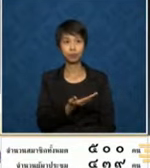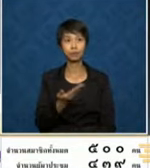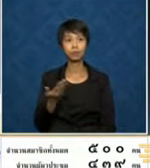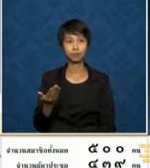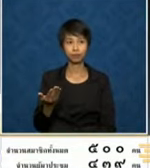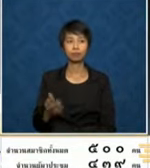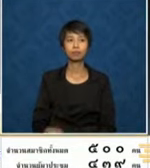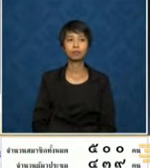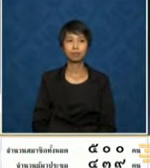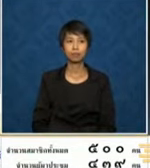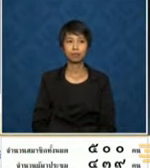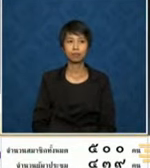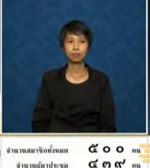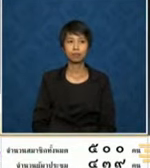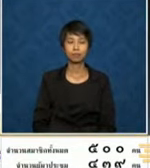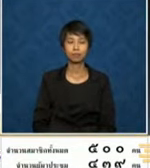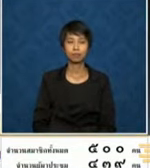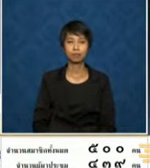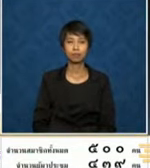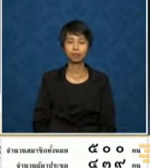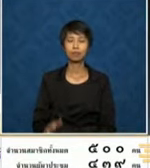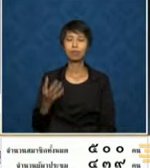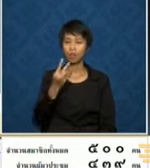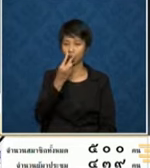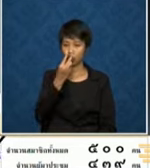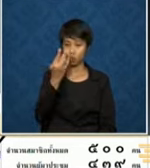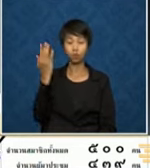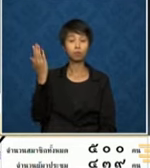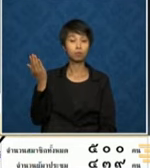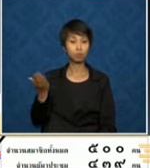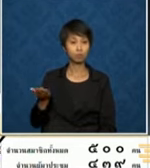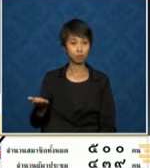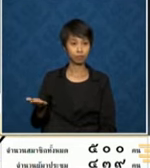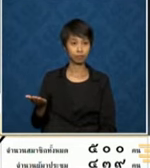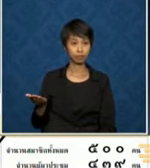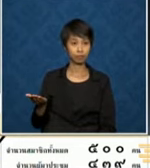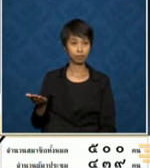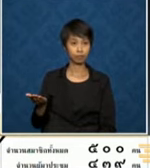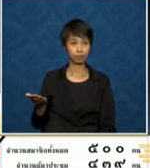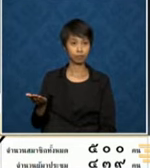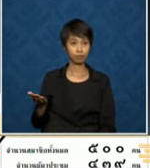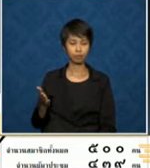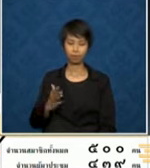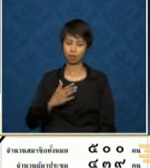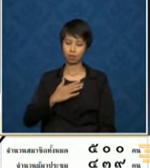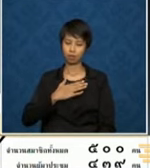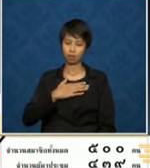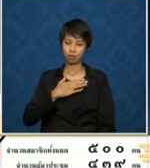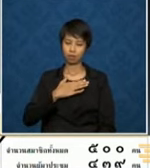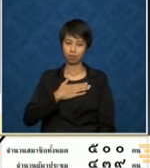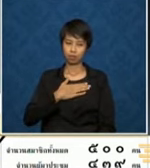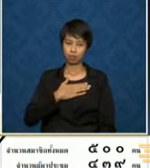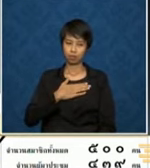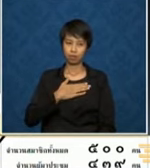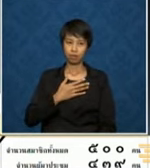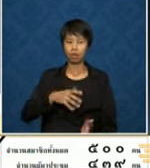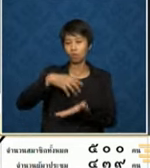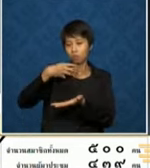ลด์นะครับขึ้นมาโชว์ผมไม่มีเจตนาที่จะอภิปรายหรือก้าว